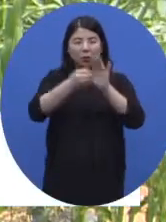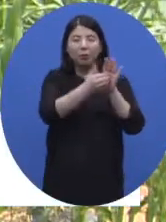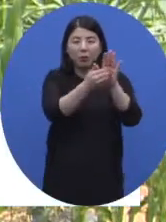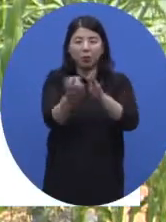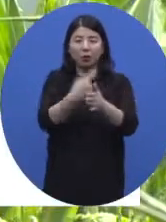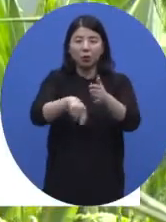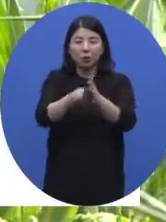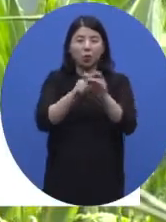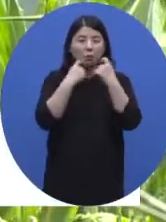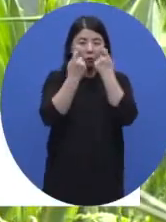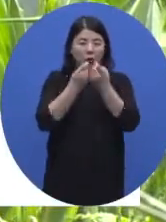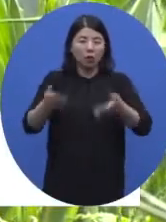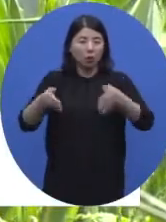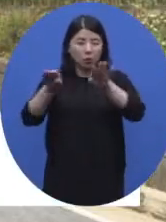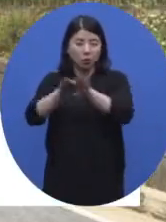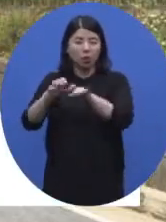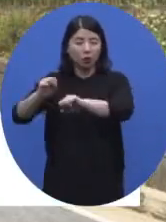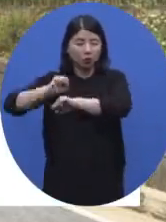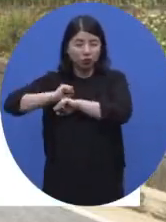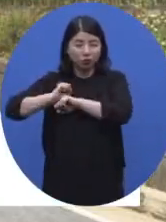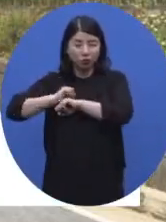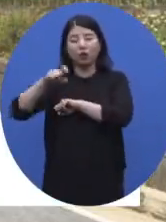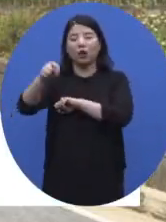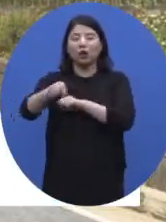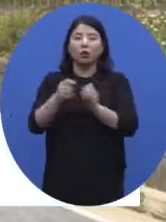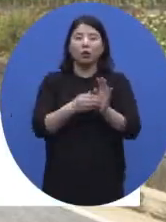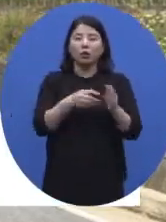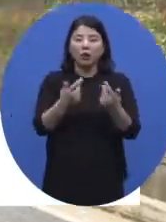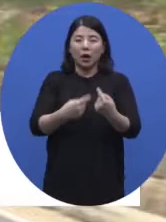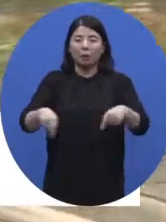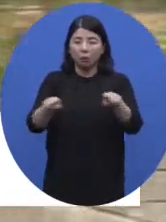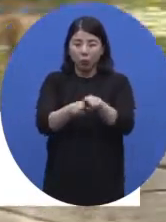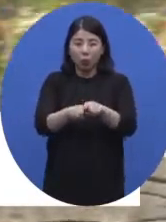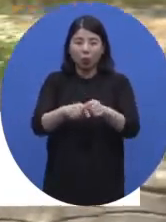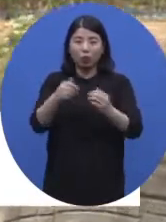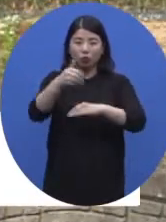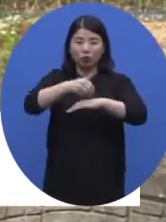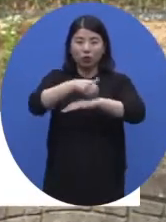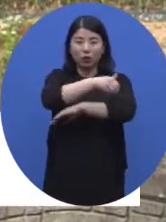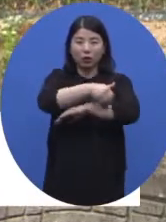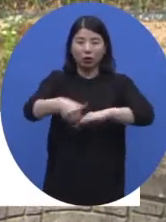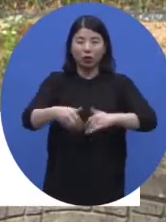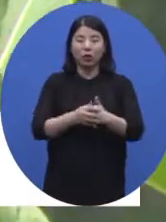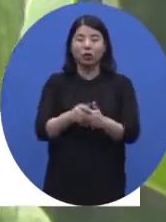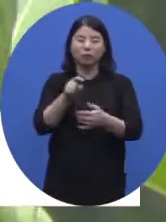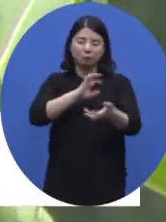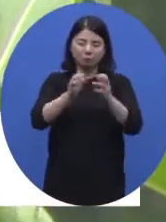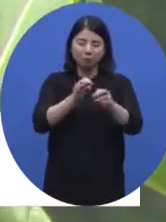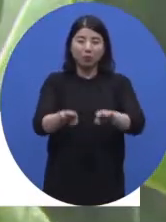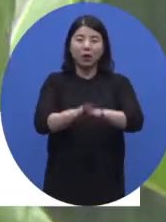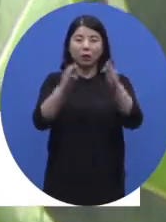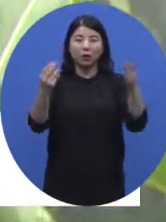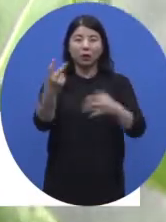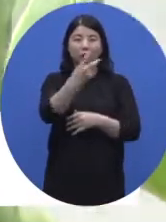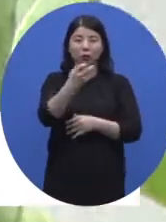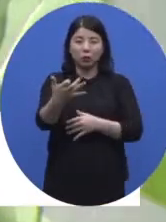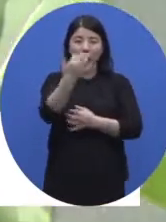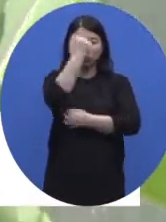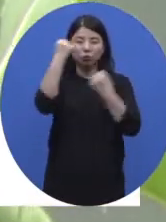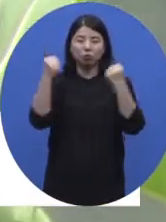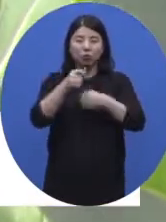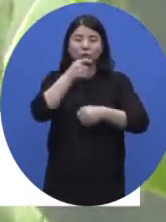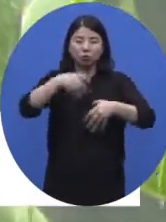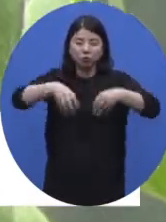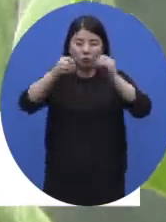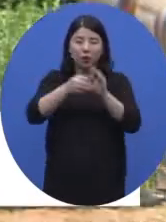분야별 대응 책에도 점검했습니다 충북 0권 주관으로 지난 주 밍 강군 간담회를 열고 2019 충북도 가뭄 대응